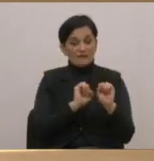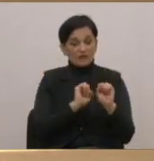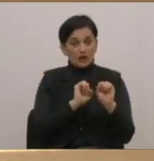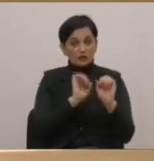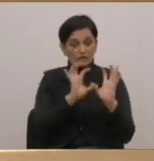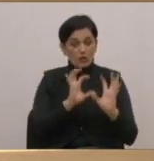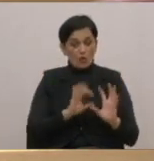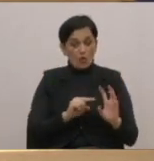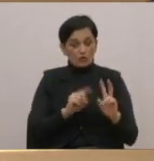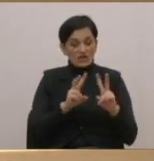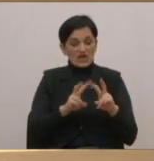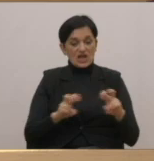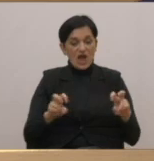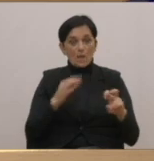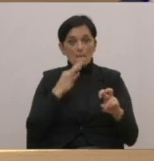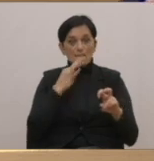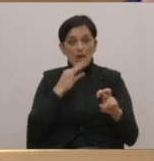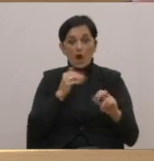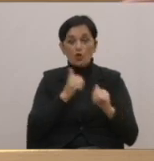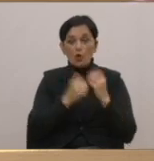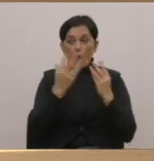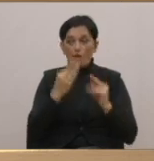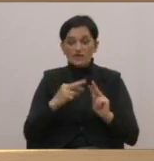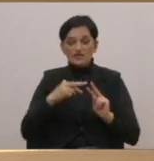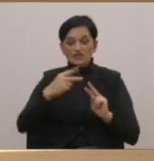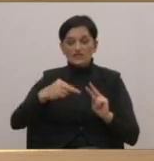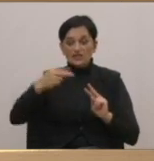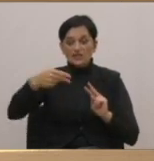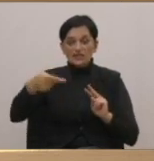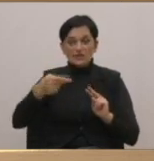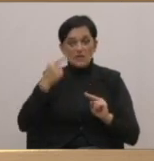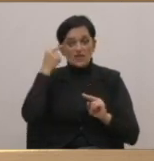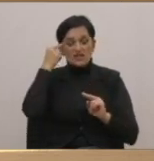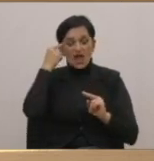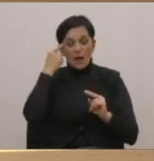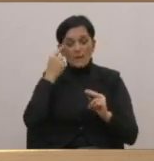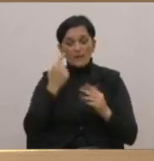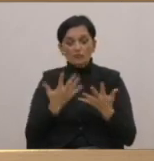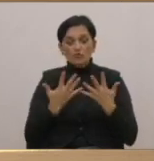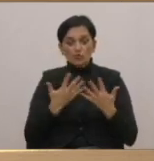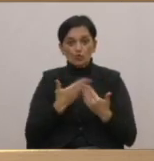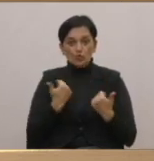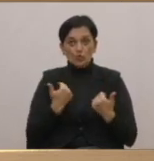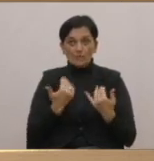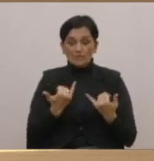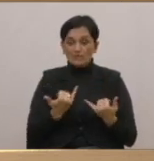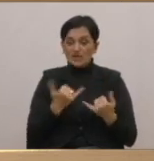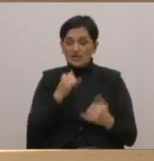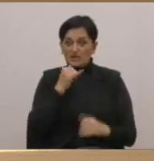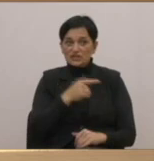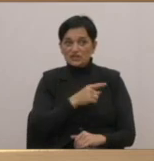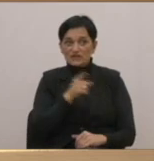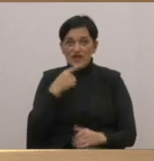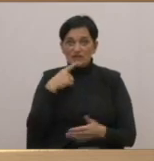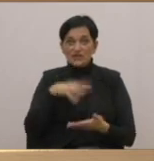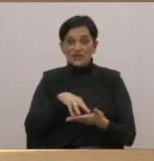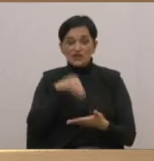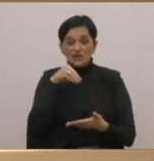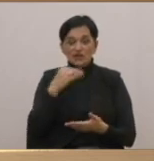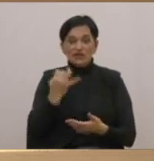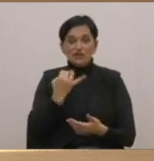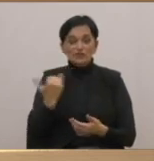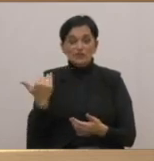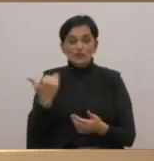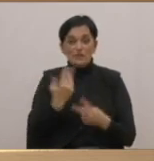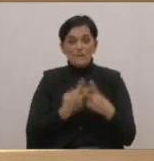მე ცვლილებები მჭირდება ყოველდღიურად, იმიტომ რომ რაღაცაზე ნაფიქრი არ არის უბრალოდ. დღეს ვერავინ ვერ იტყვის, რომ გირჩის ინტერესია